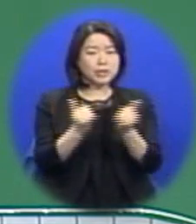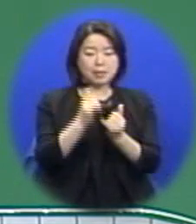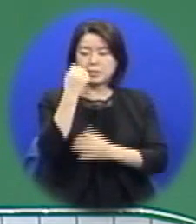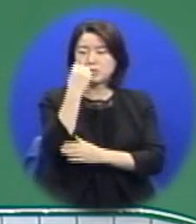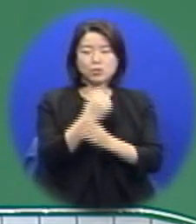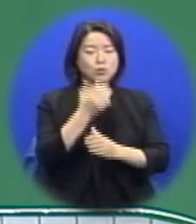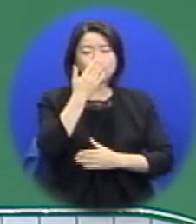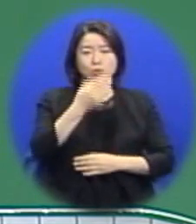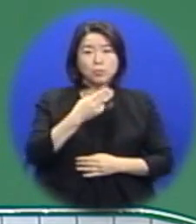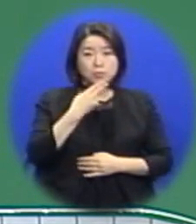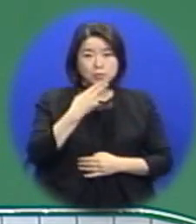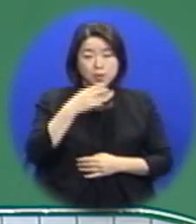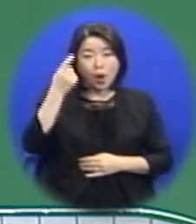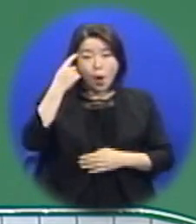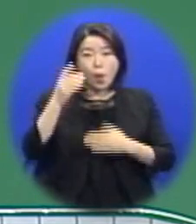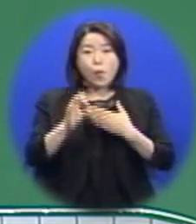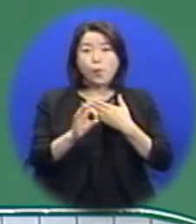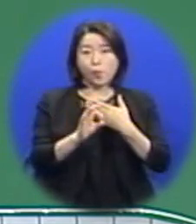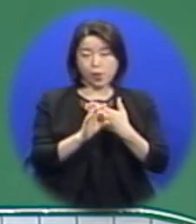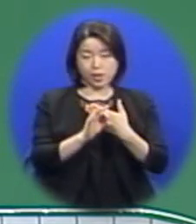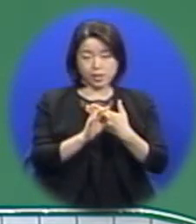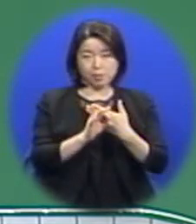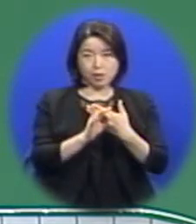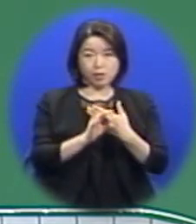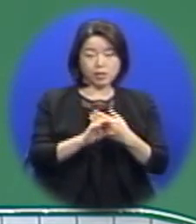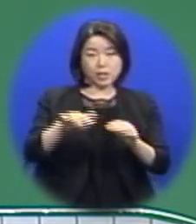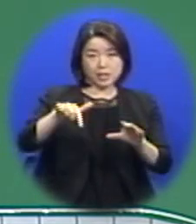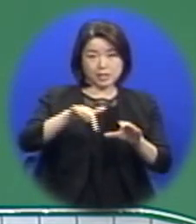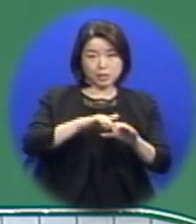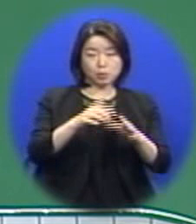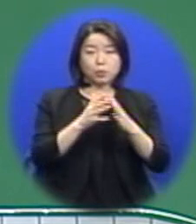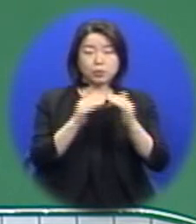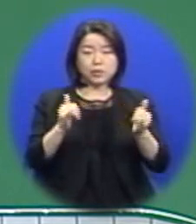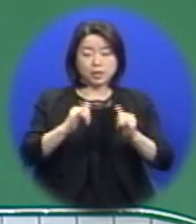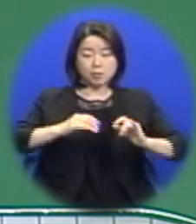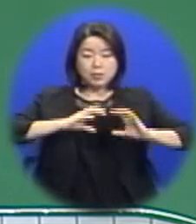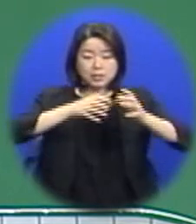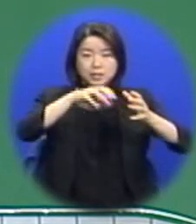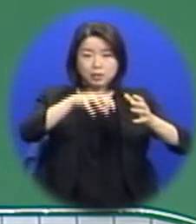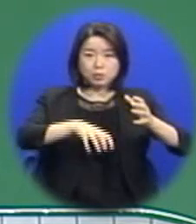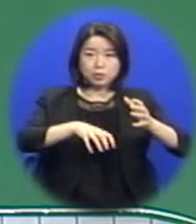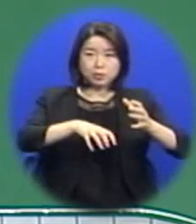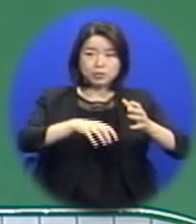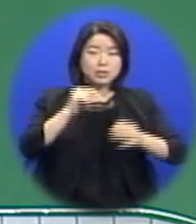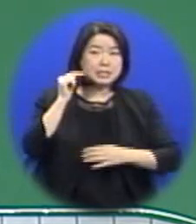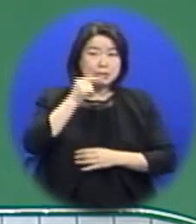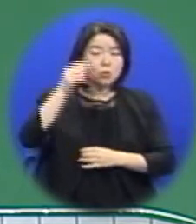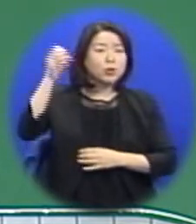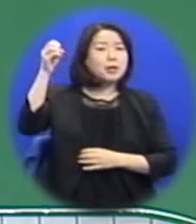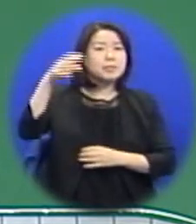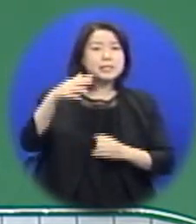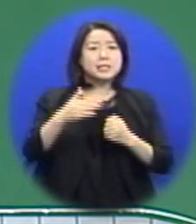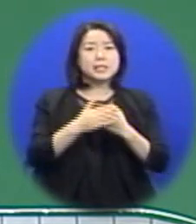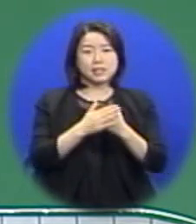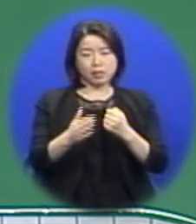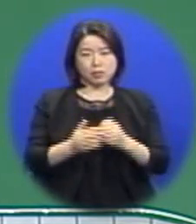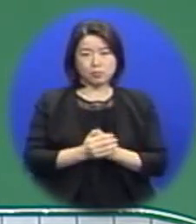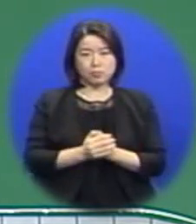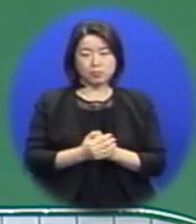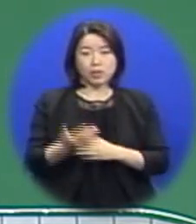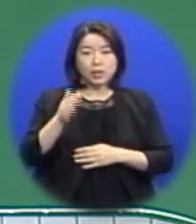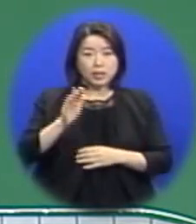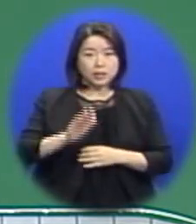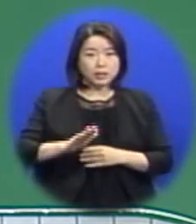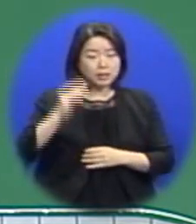왜냐하면 기독교인들은 세상의 소금과 빛이니까요. 그런데 지금 한국 사회는 부패로 인해서 굉장히 어려움을